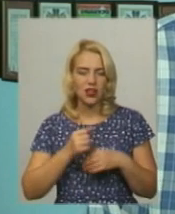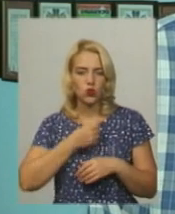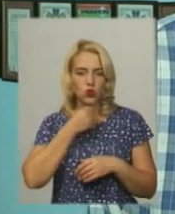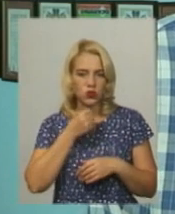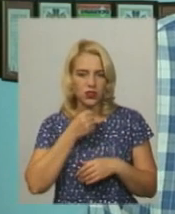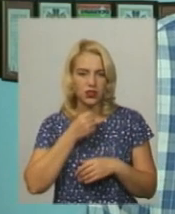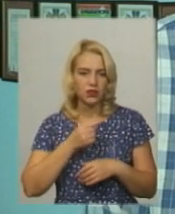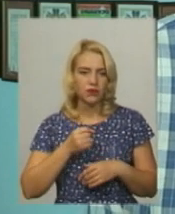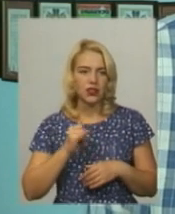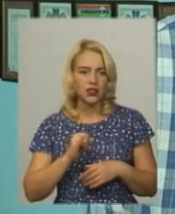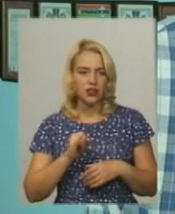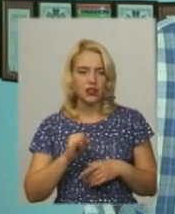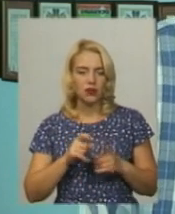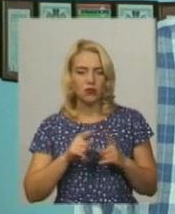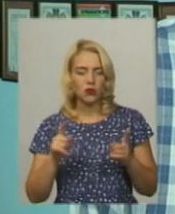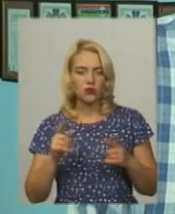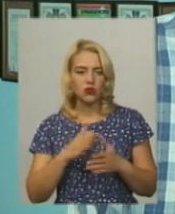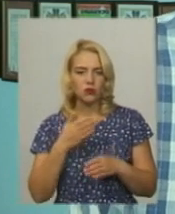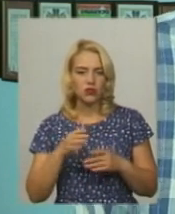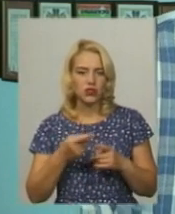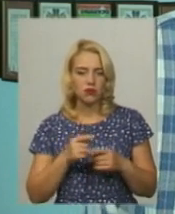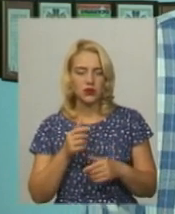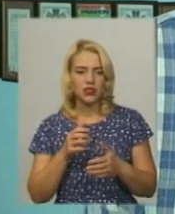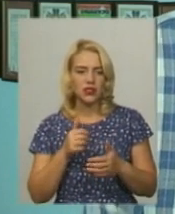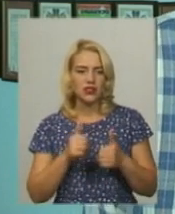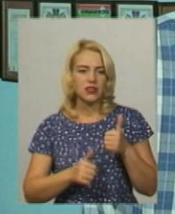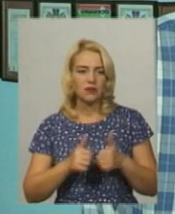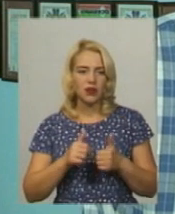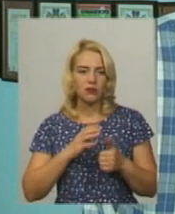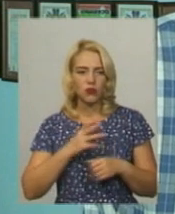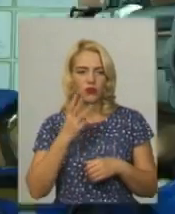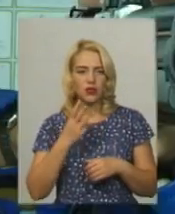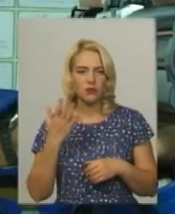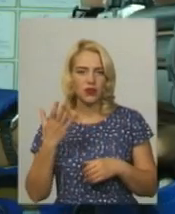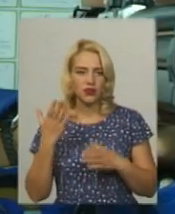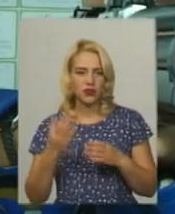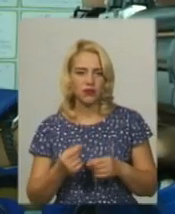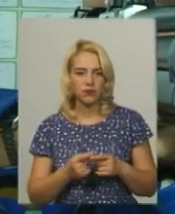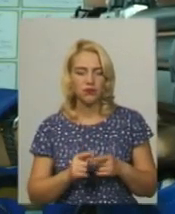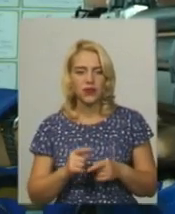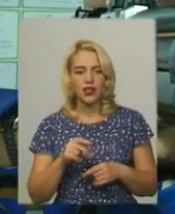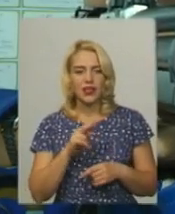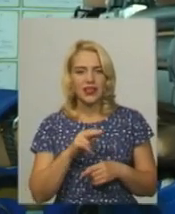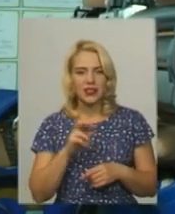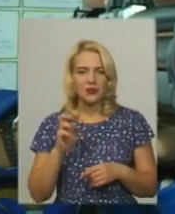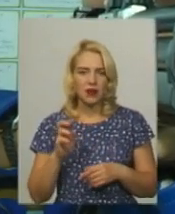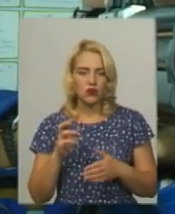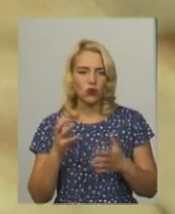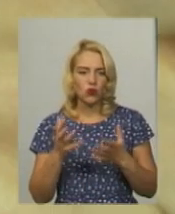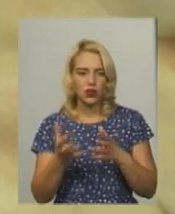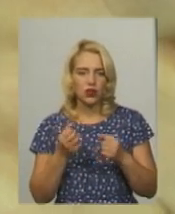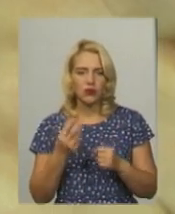так би мовити, проміжок між цими змаганнями складав 3-5 днів. Денис Баблюк отримав 3 золоті